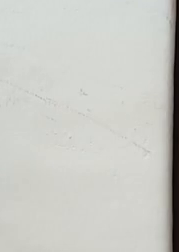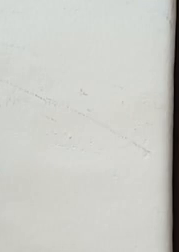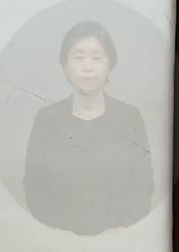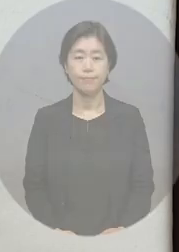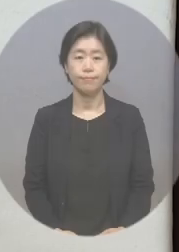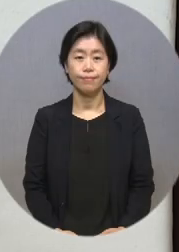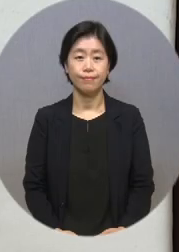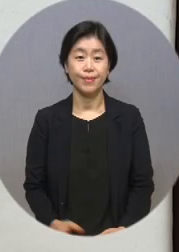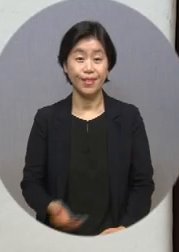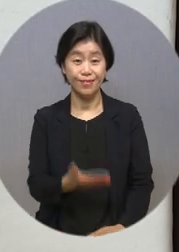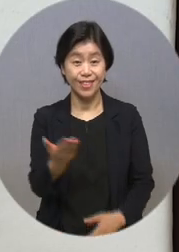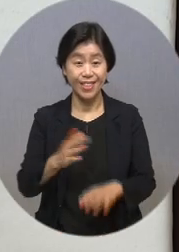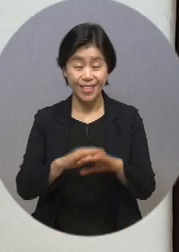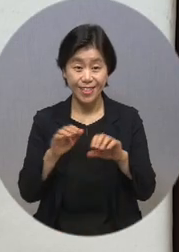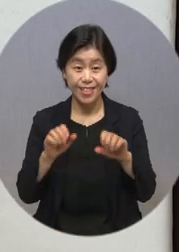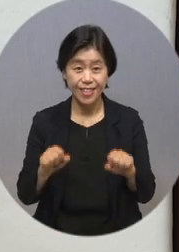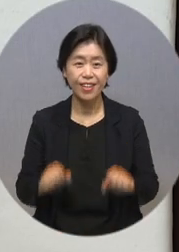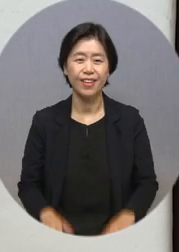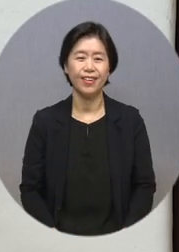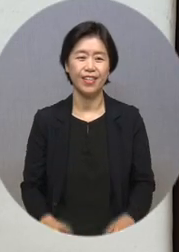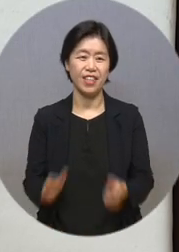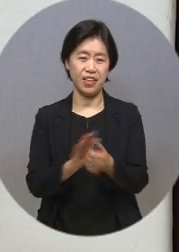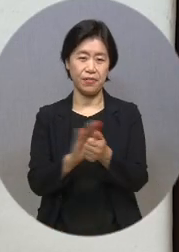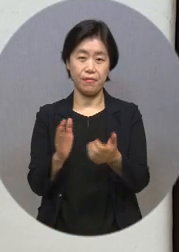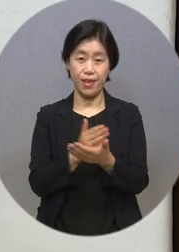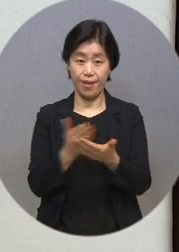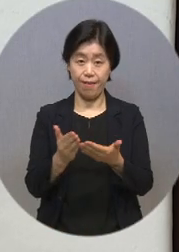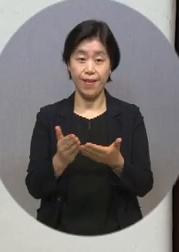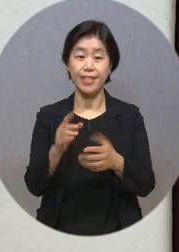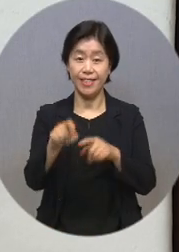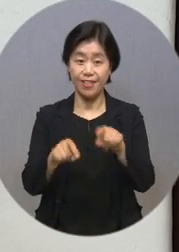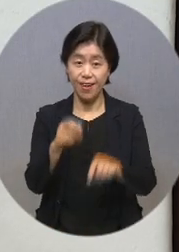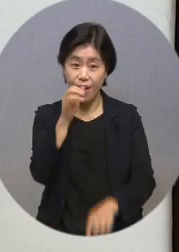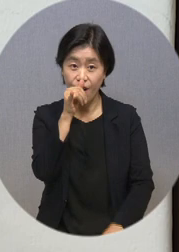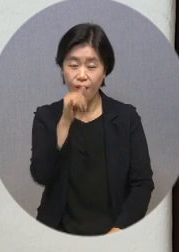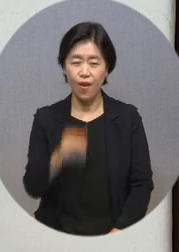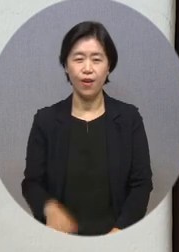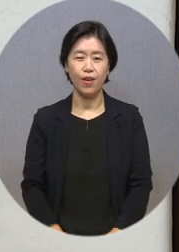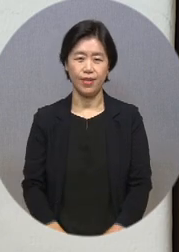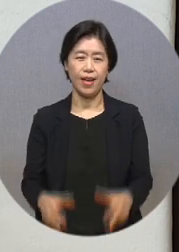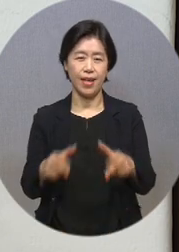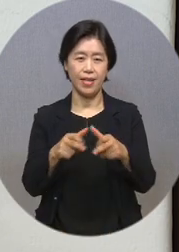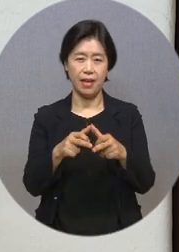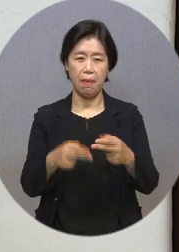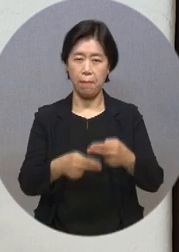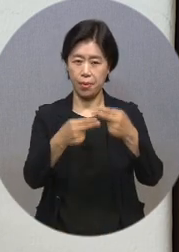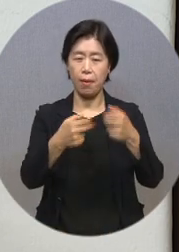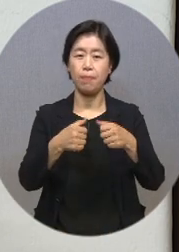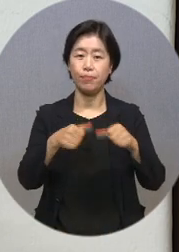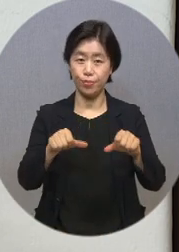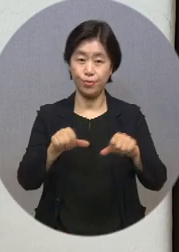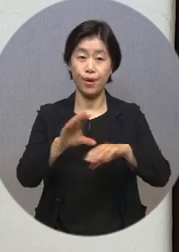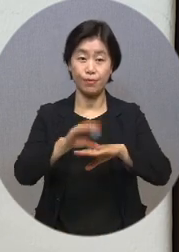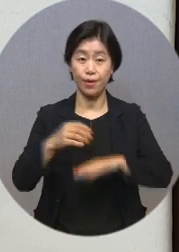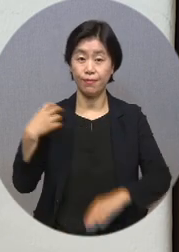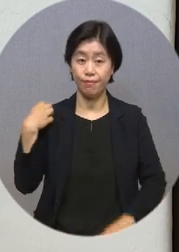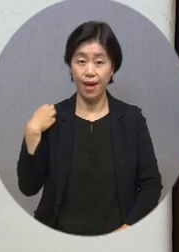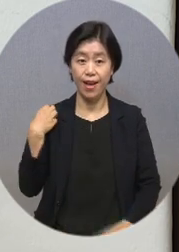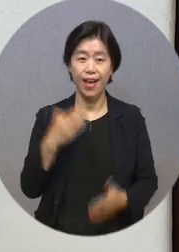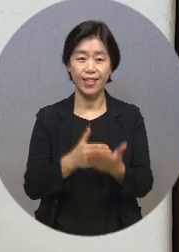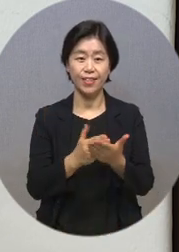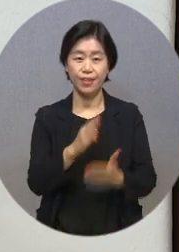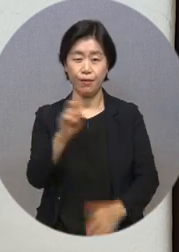시청자 여러분 안녕하십니까? 나눔과 배려를 실천하고 계층 간 벽을 허무는 프로그램 베이어프리 코리아 진행을 맡은 아나운서